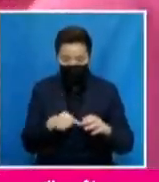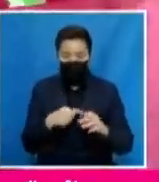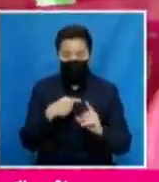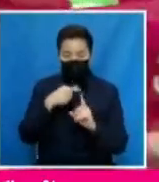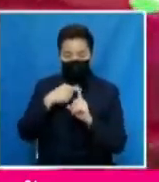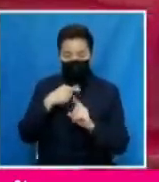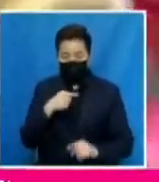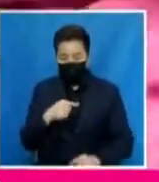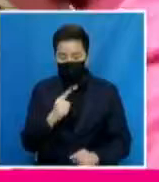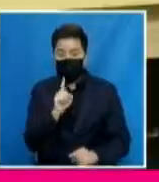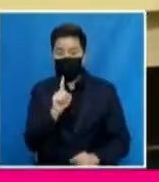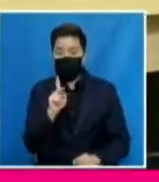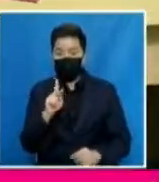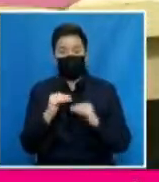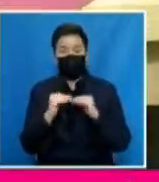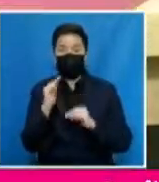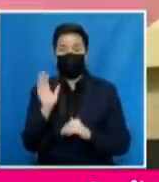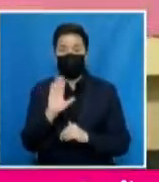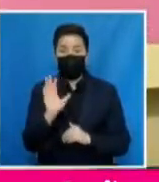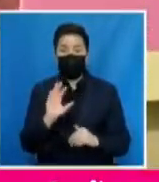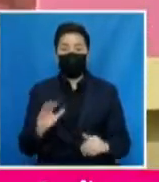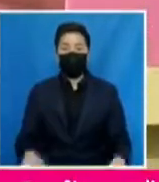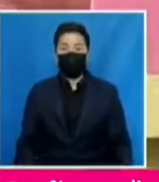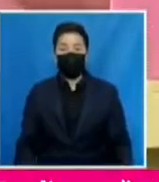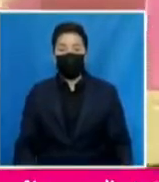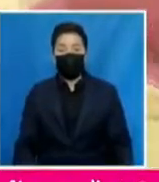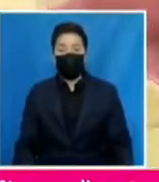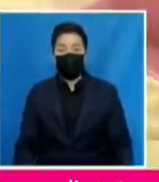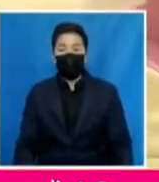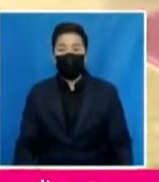คลื่อนบวกลบไม่เกิน1กรัม